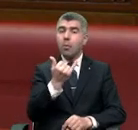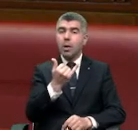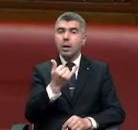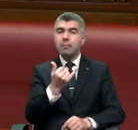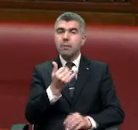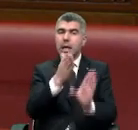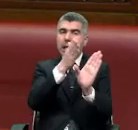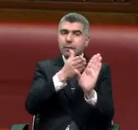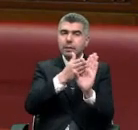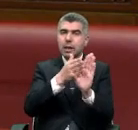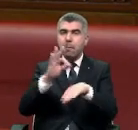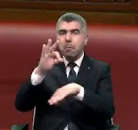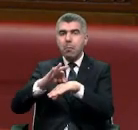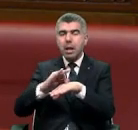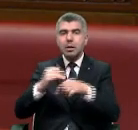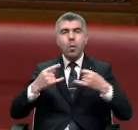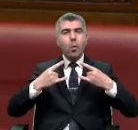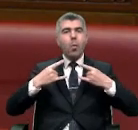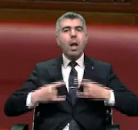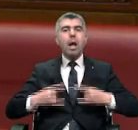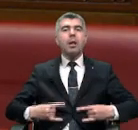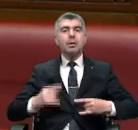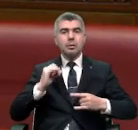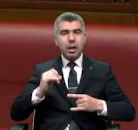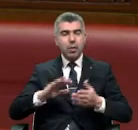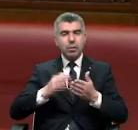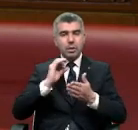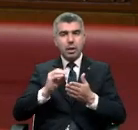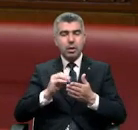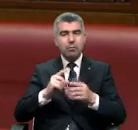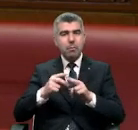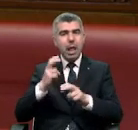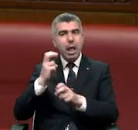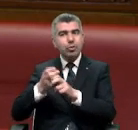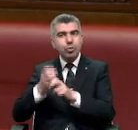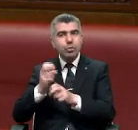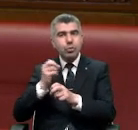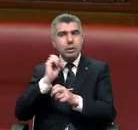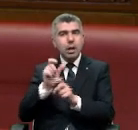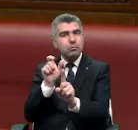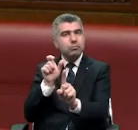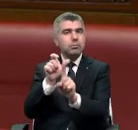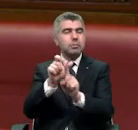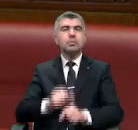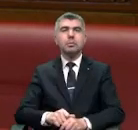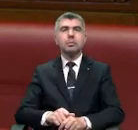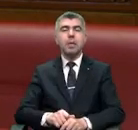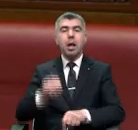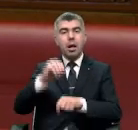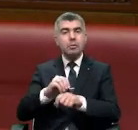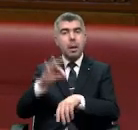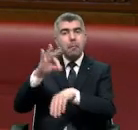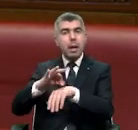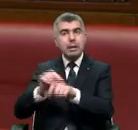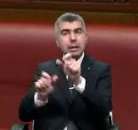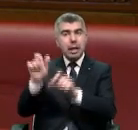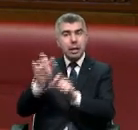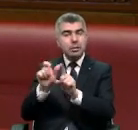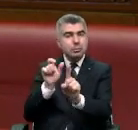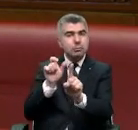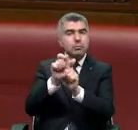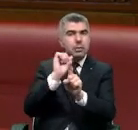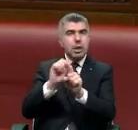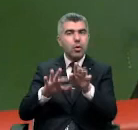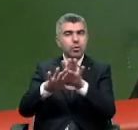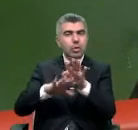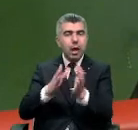الصحة النفسية والوقائية وعلاج الاضطرابات النفسية وتلك المرتبطة باستعمال المخدرات أكثر، إعادة تأهيل الأشخاص المصابين بها وتحسين